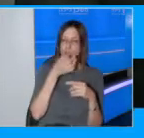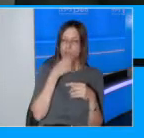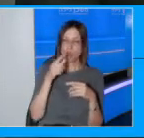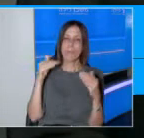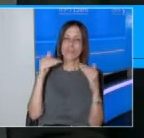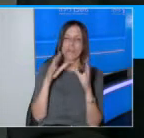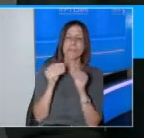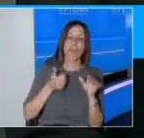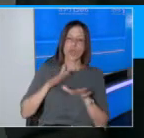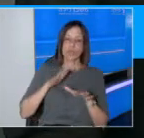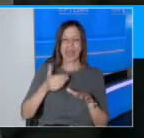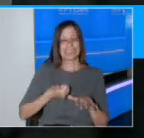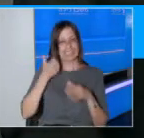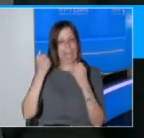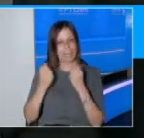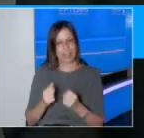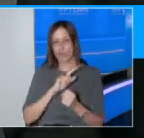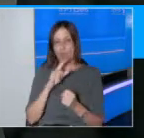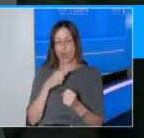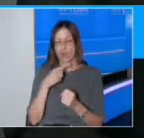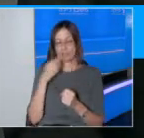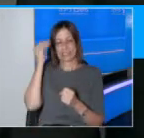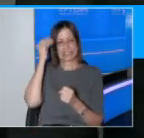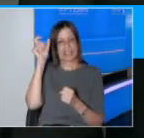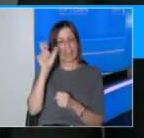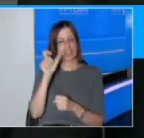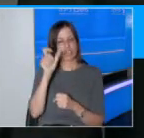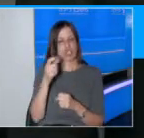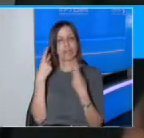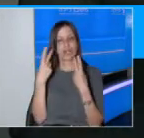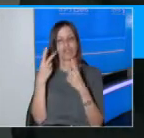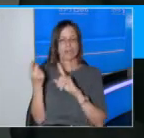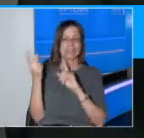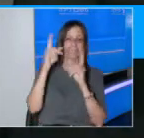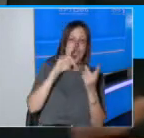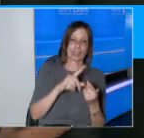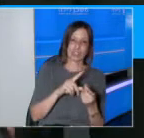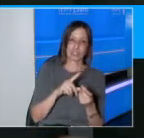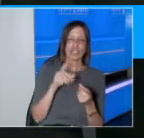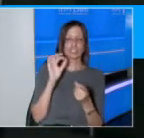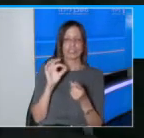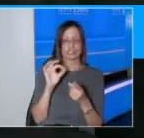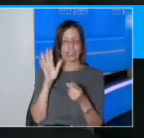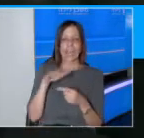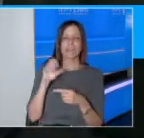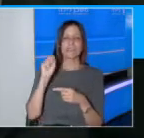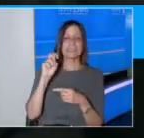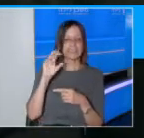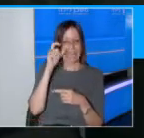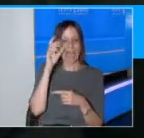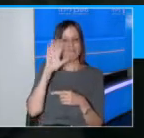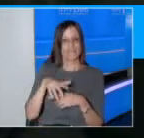עם שר הביטחון, אבל לא הזכיר את האנשים החשובים, אולי מהצד השני של המפה, גם שר, גם